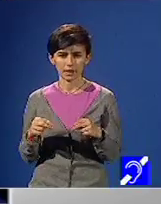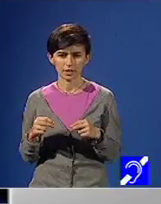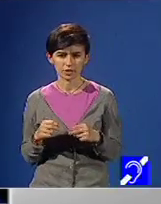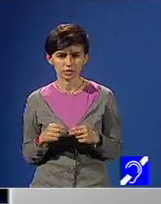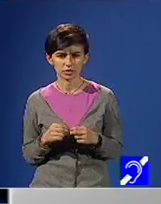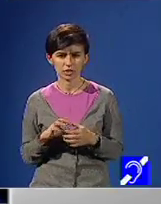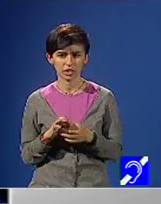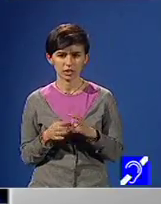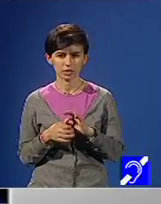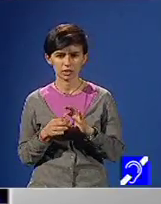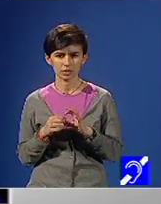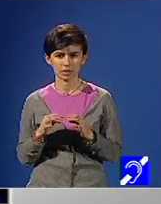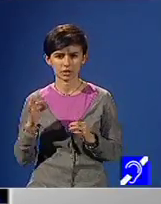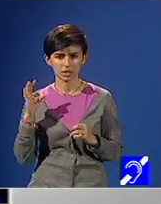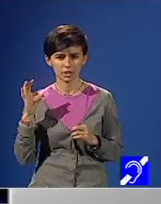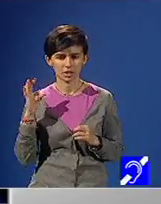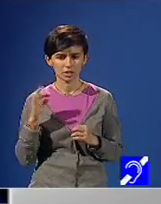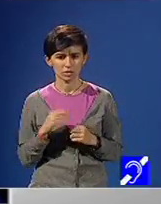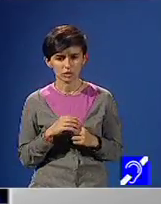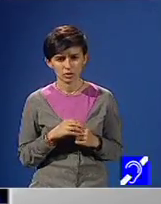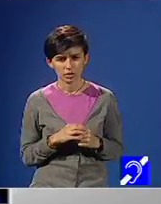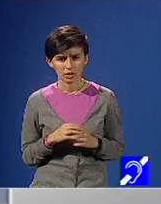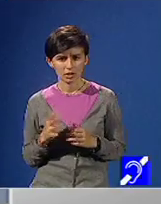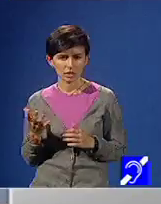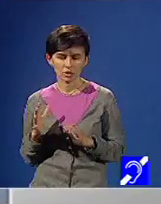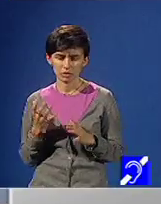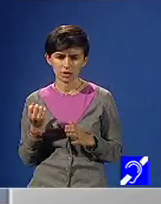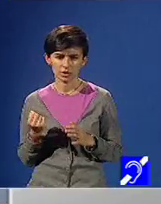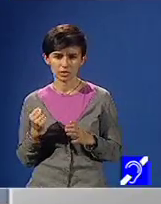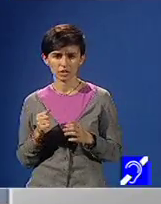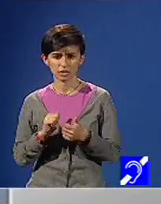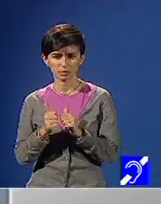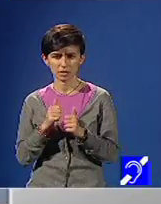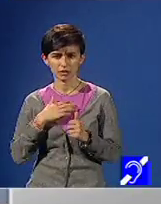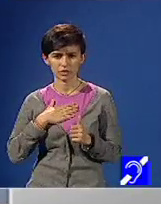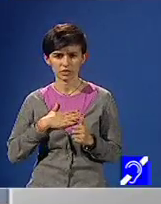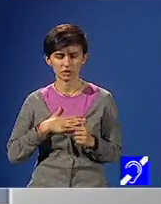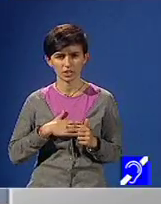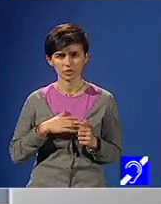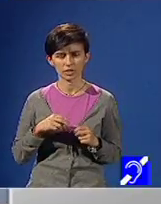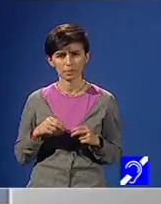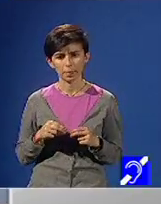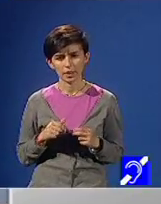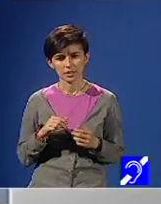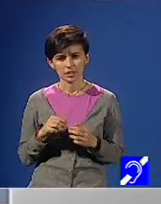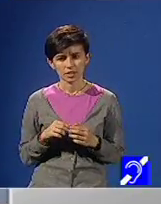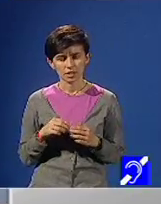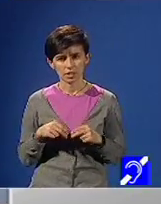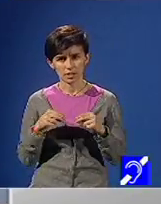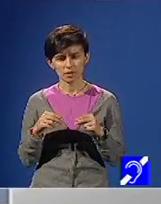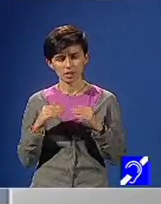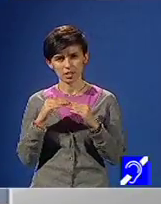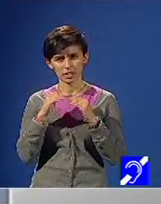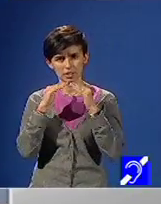la Tokyo. Acolo orice sportiv își dorește să-și atingă cel mai înalt nivel pentru